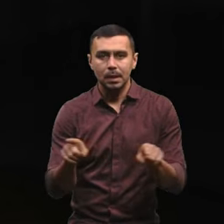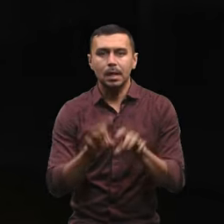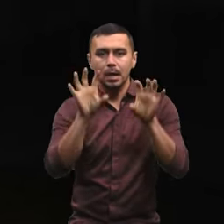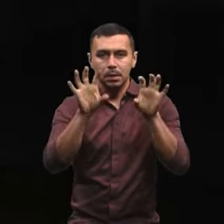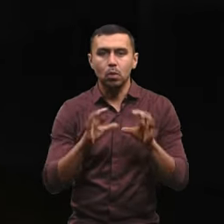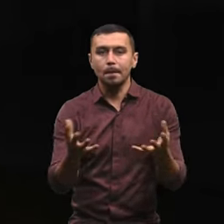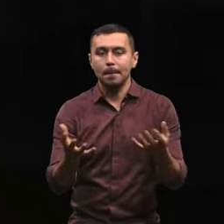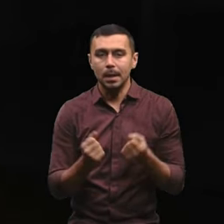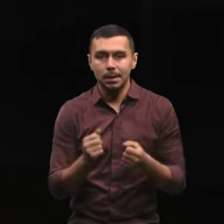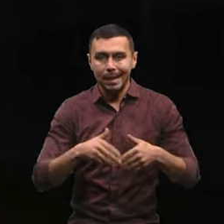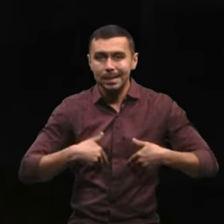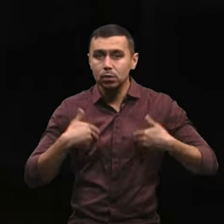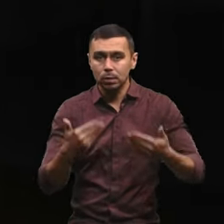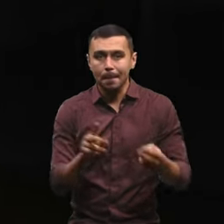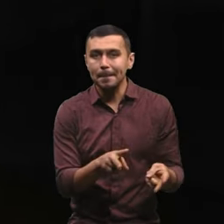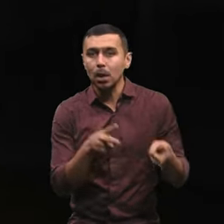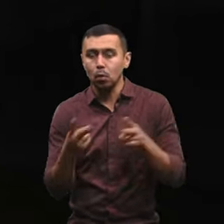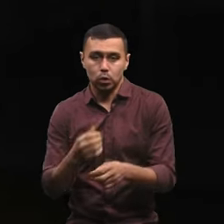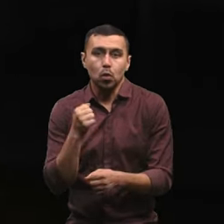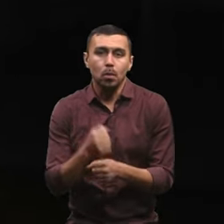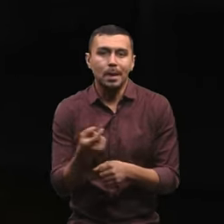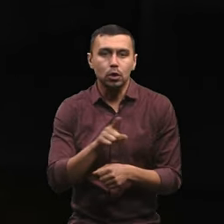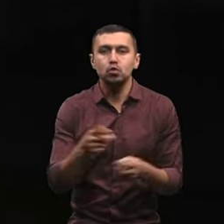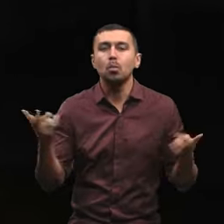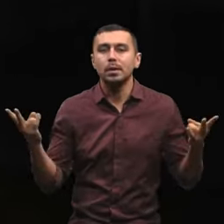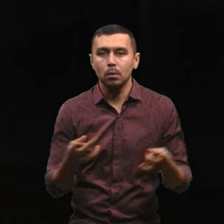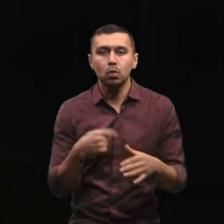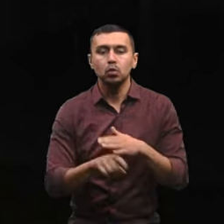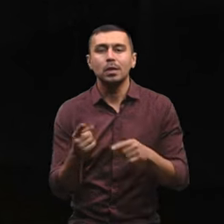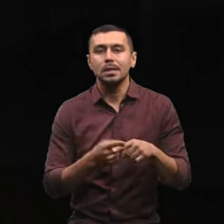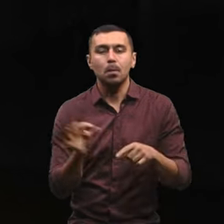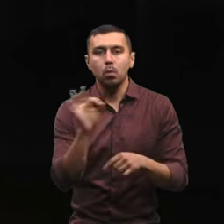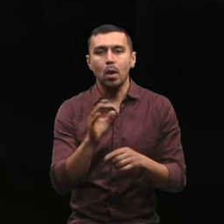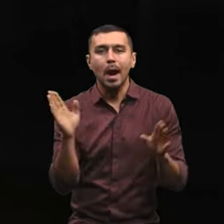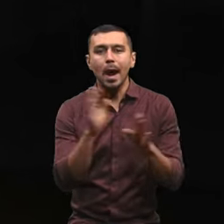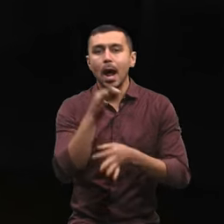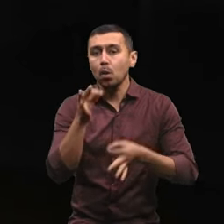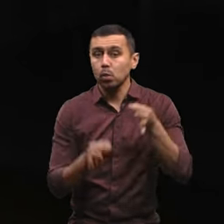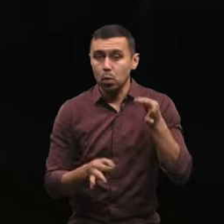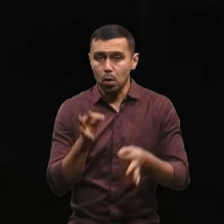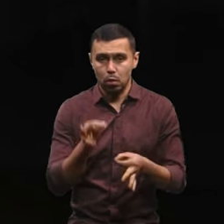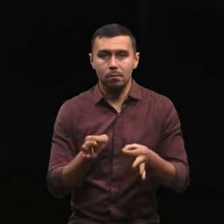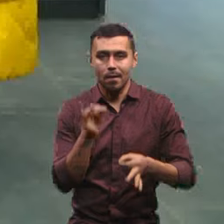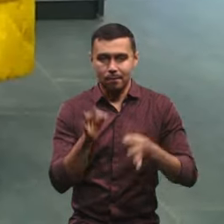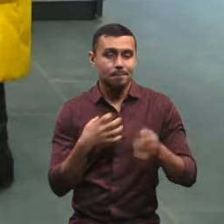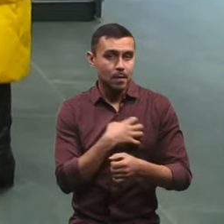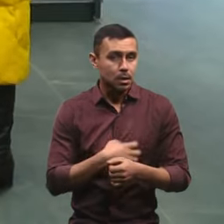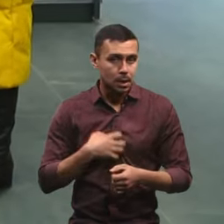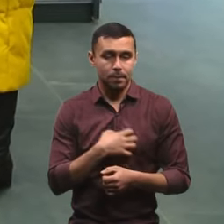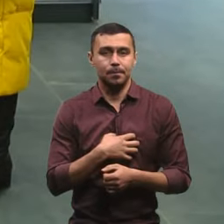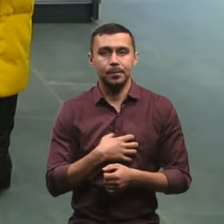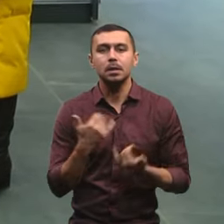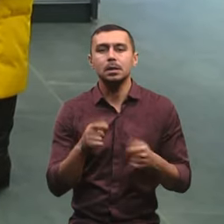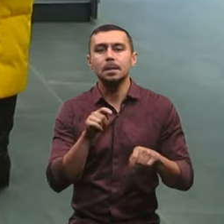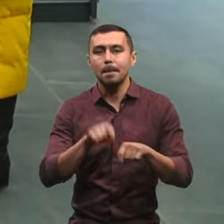прийнято. Ініціюйте, переходьте, робіть те, що потрібно, тому що це про екологію. Екологія важлива, як ніколи. Наразі